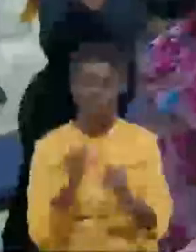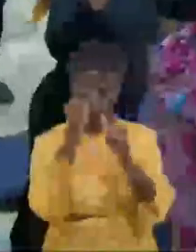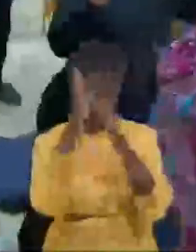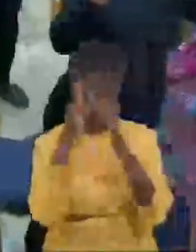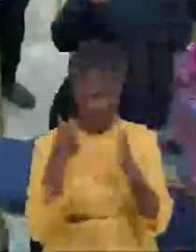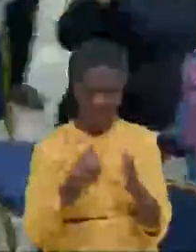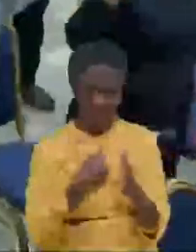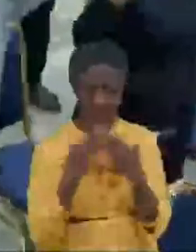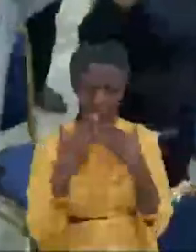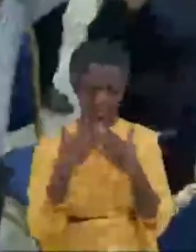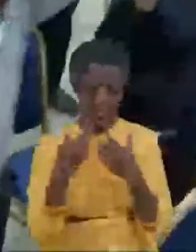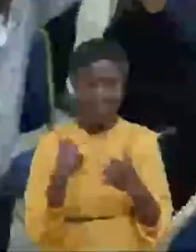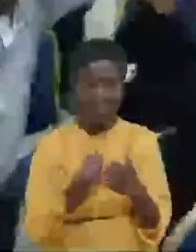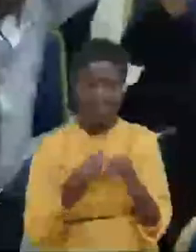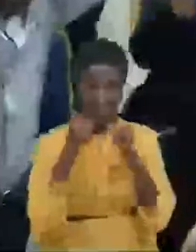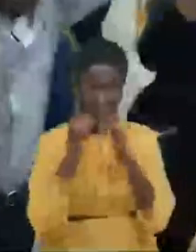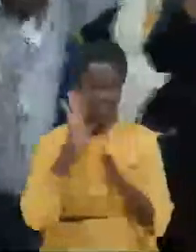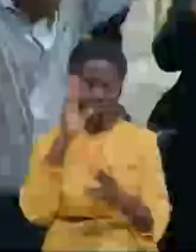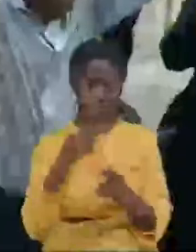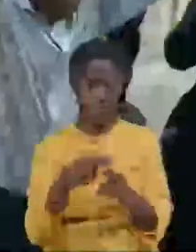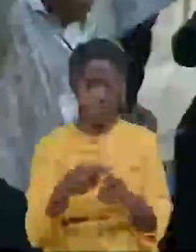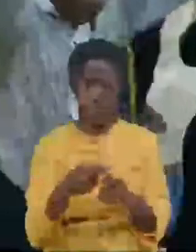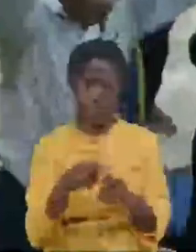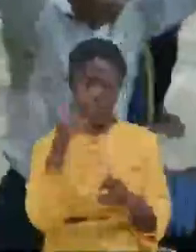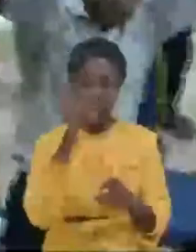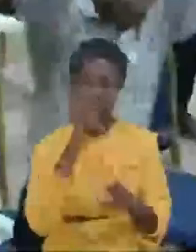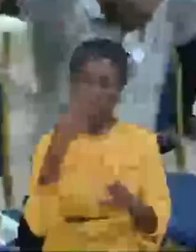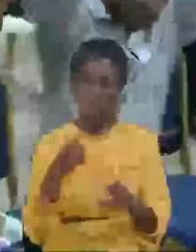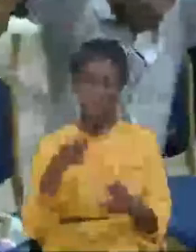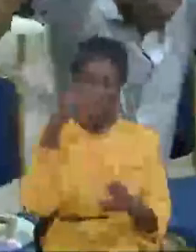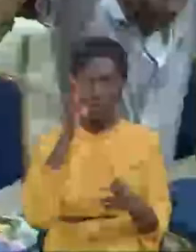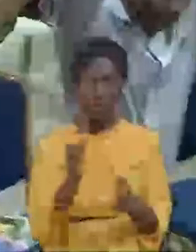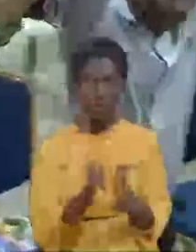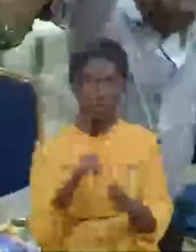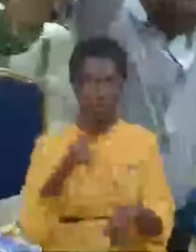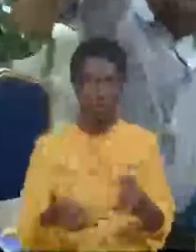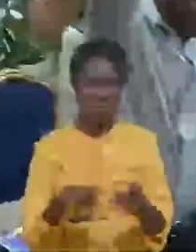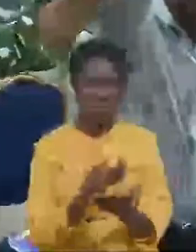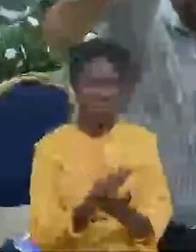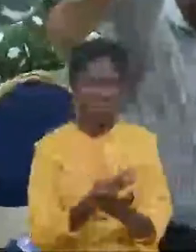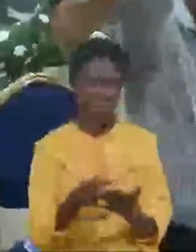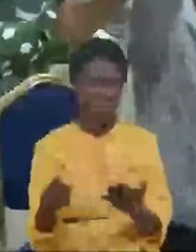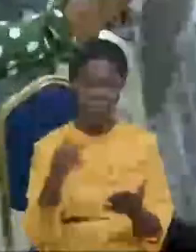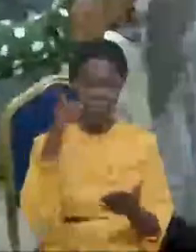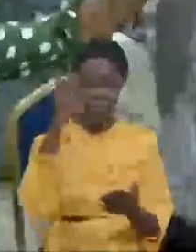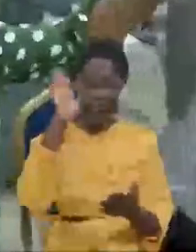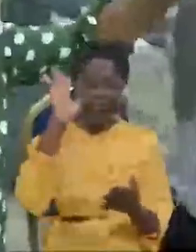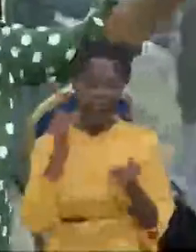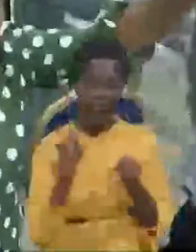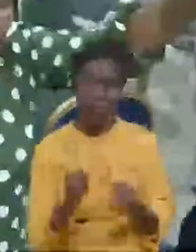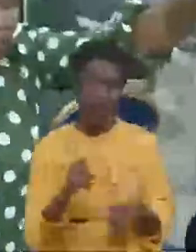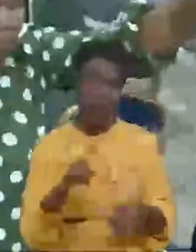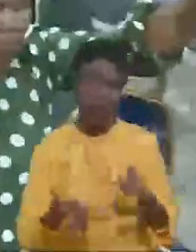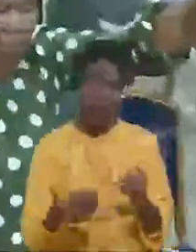remercions, nous bénissons ton nom. Tu es le Dieu qui ne peut jamais faillir. Ta puissance ne peut